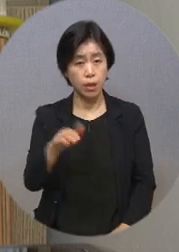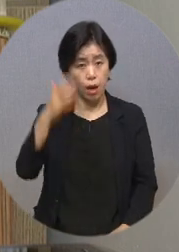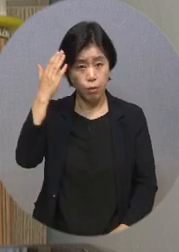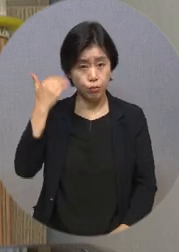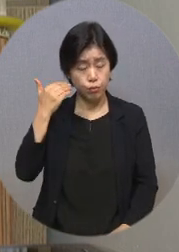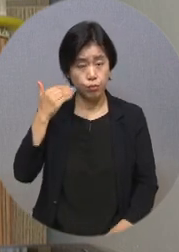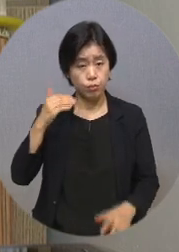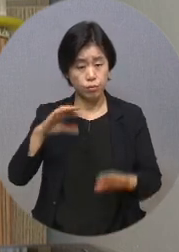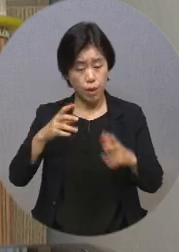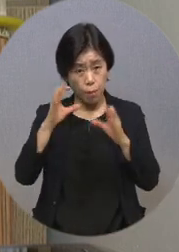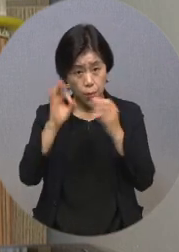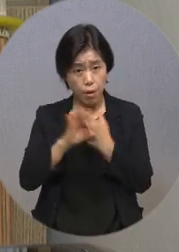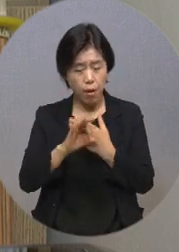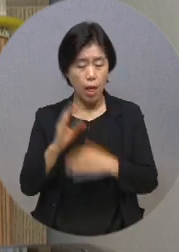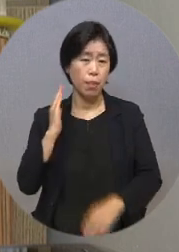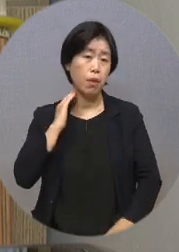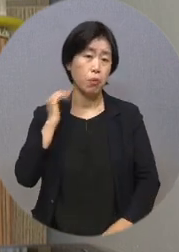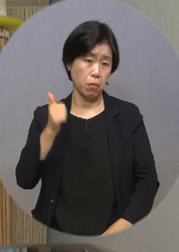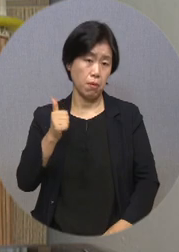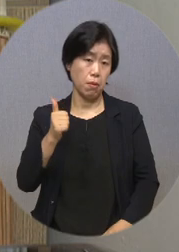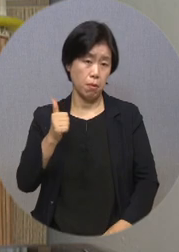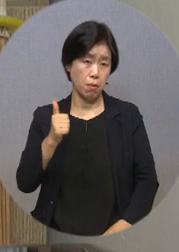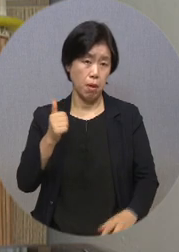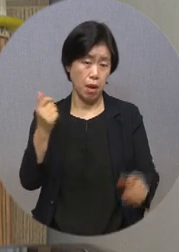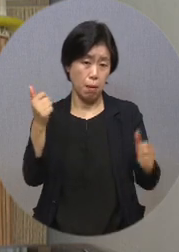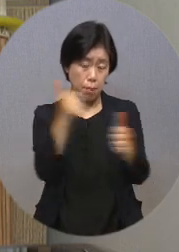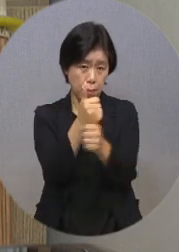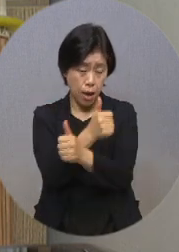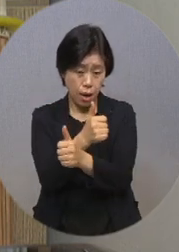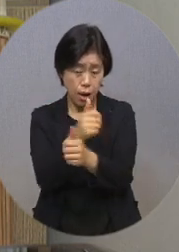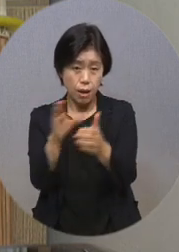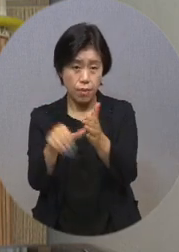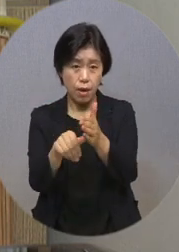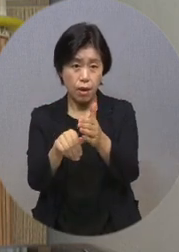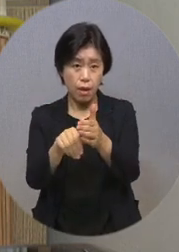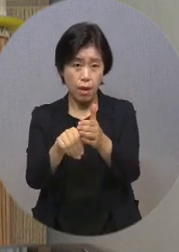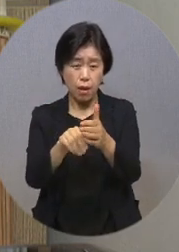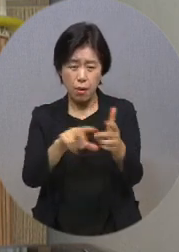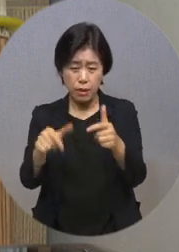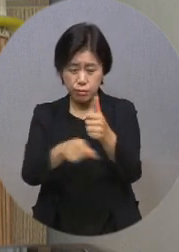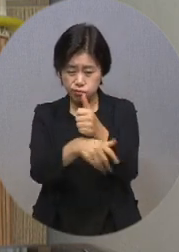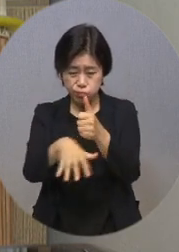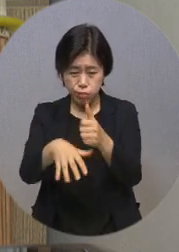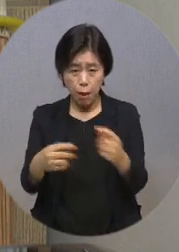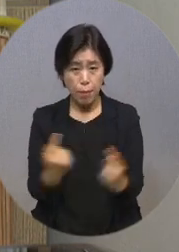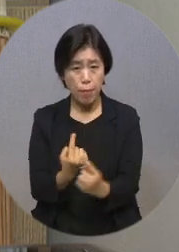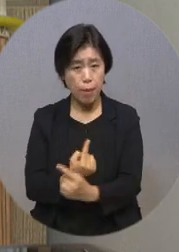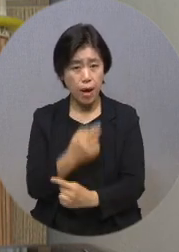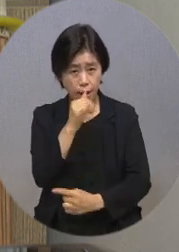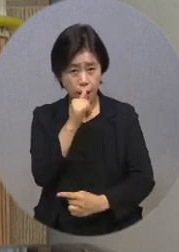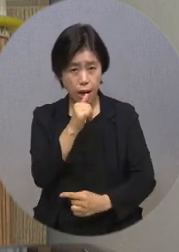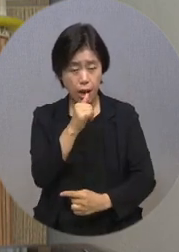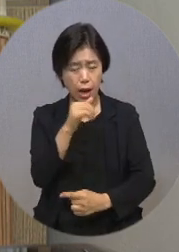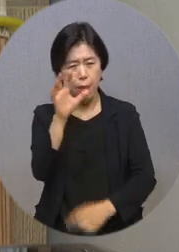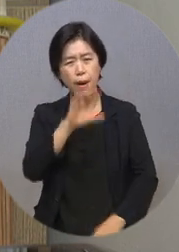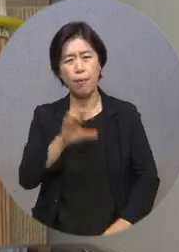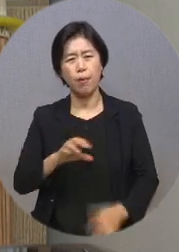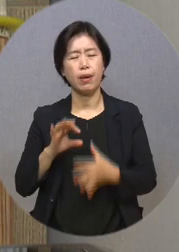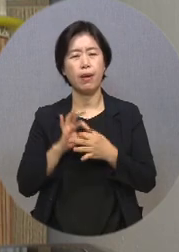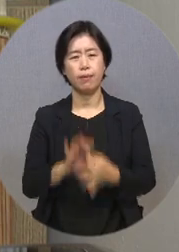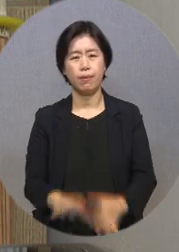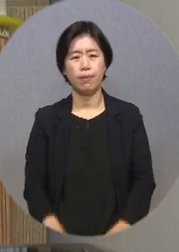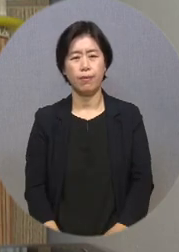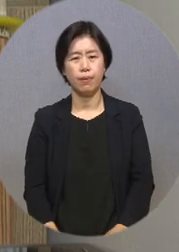정권 교체기마다 그 복지 컨트롤 타워 역할하는 장차관들이 바뀌고 고위공무원들이 바뀌고 이런 일들이 반복되다 보니까 이 일들이